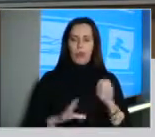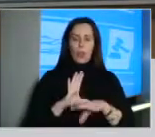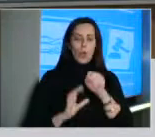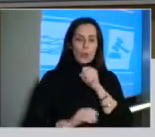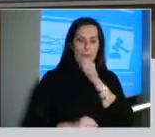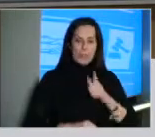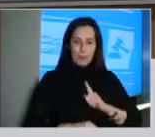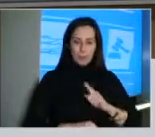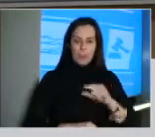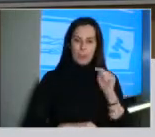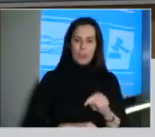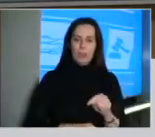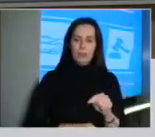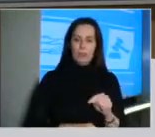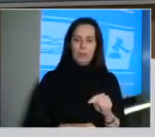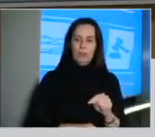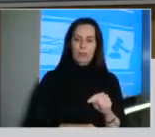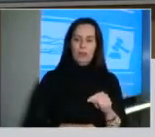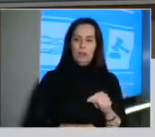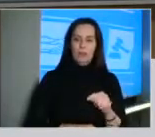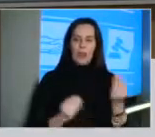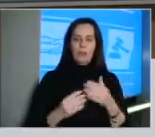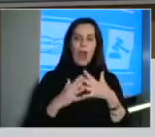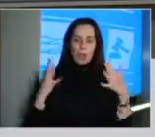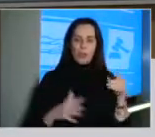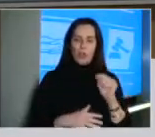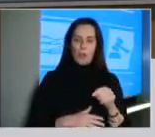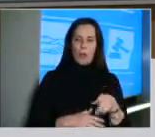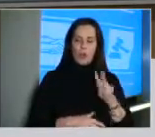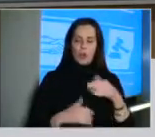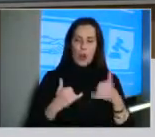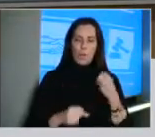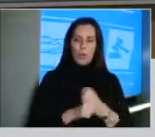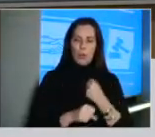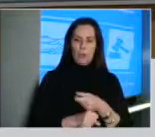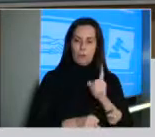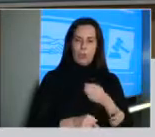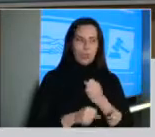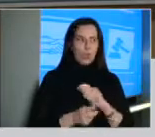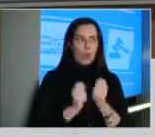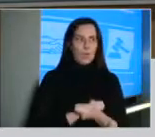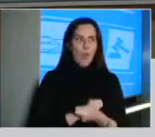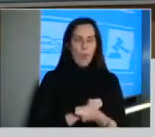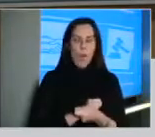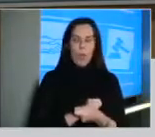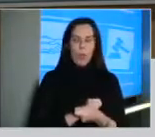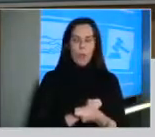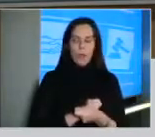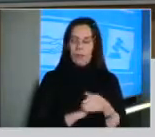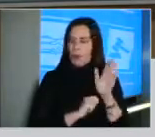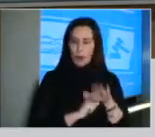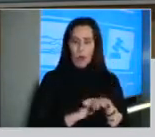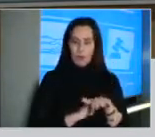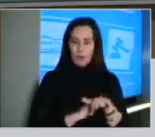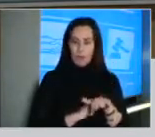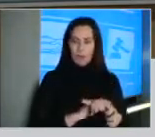הפרטיות, זה הרובד העיקרי שבו יש היום פעילות וצריך לעשות רפורמות בדברים האלה. כמו גם הרמה